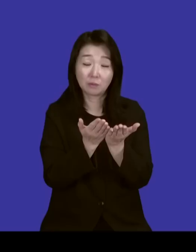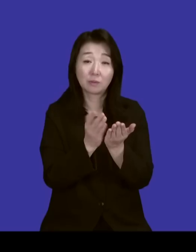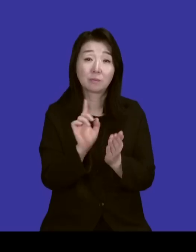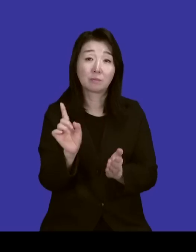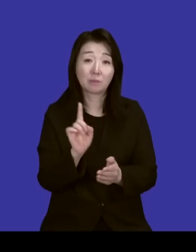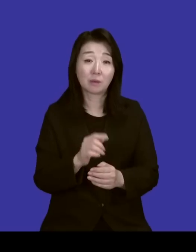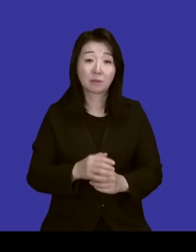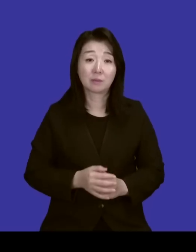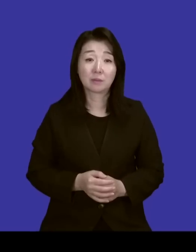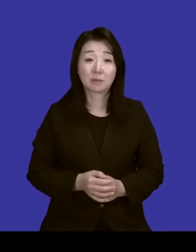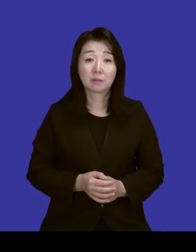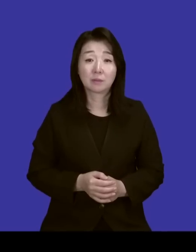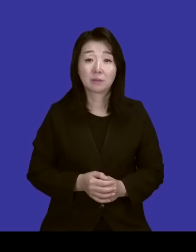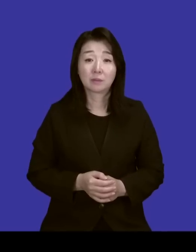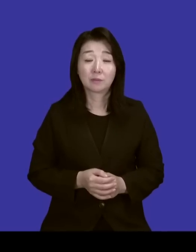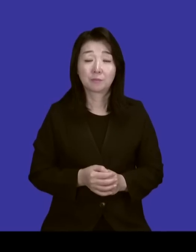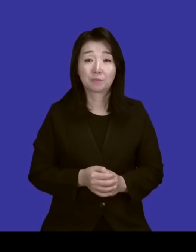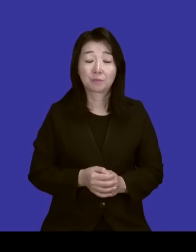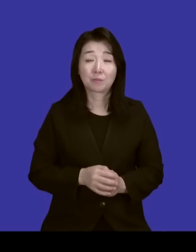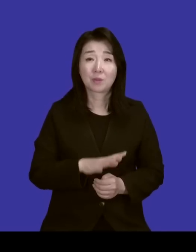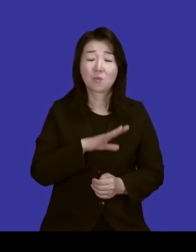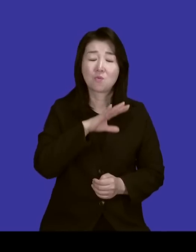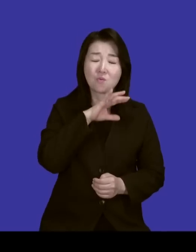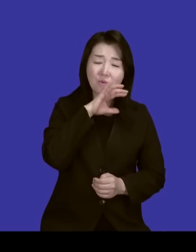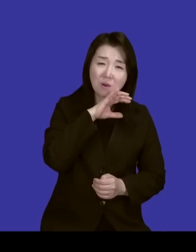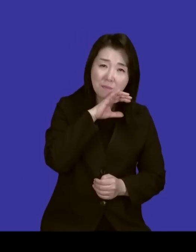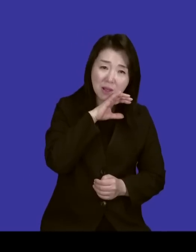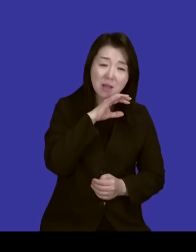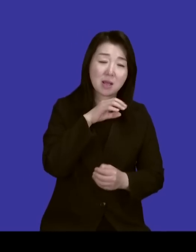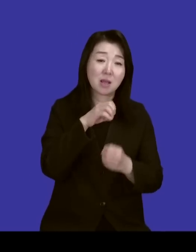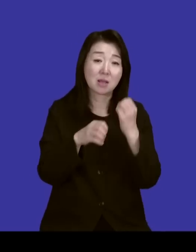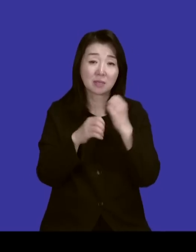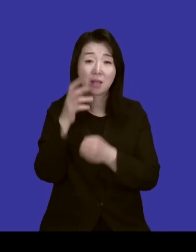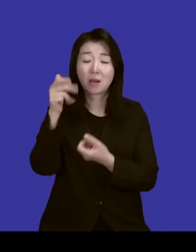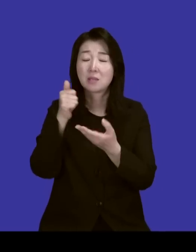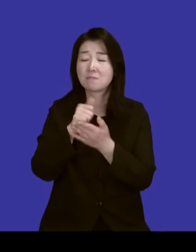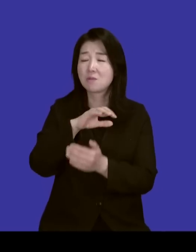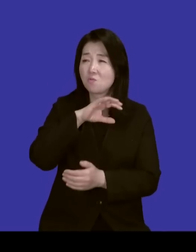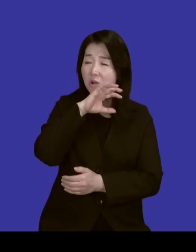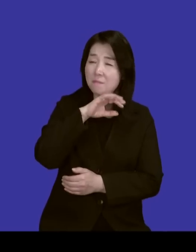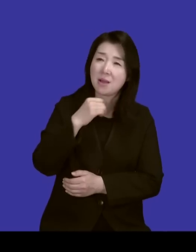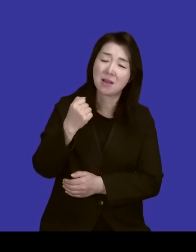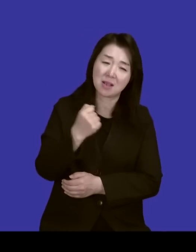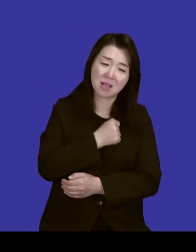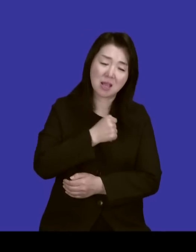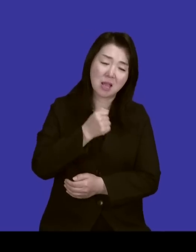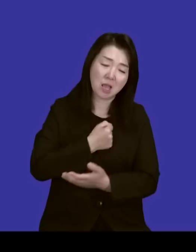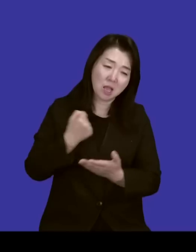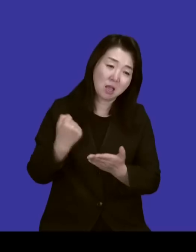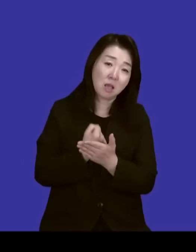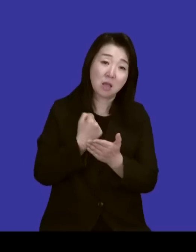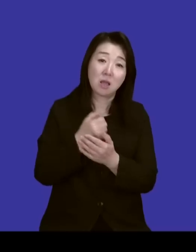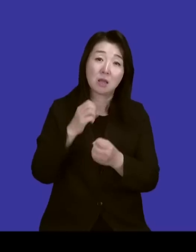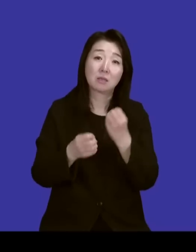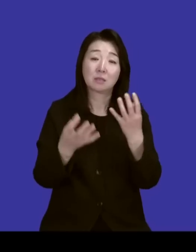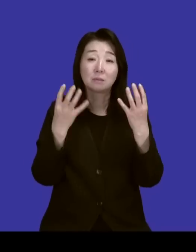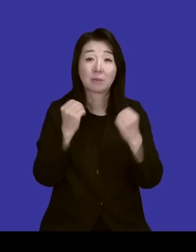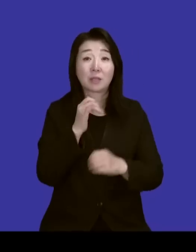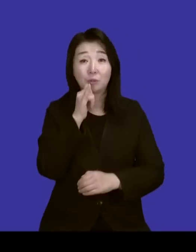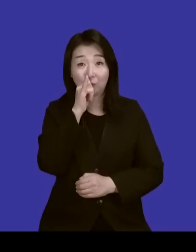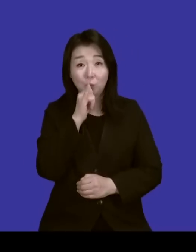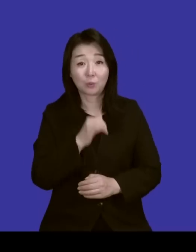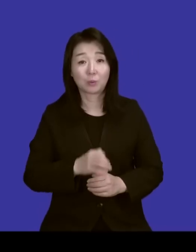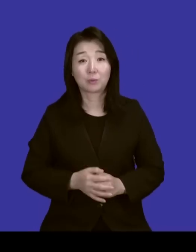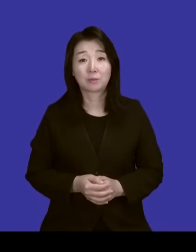뭐 탄식시, 원망시, 하나님을 향한 원망과 탄식이 네, 시편에 맞아요. 얼마나 맞습니다. 많은지 몰라요. 맞습니다. 네.